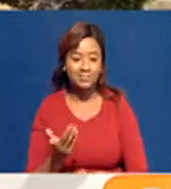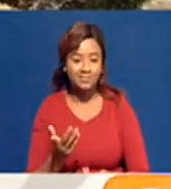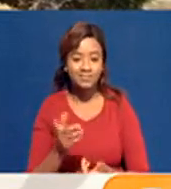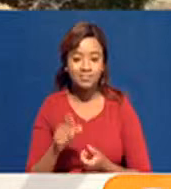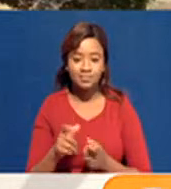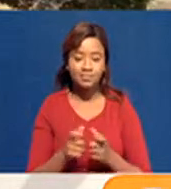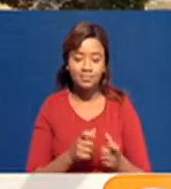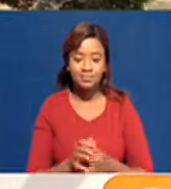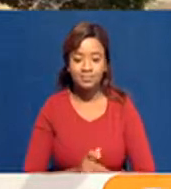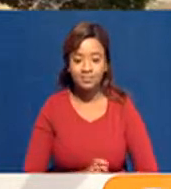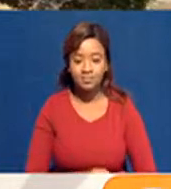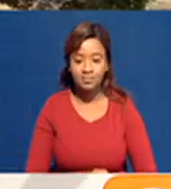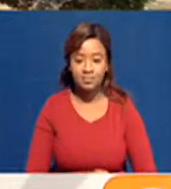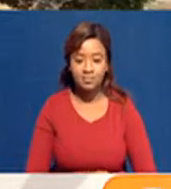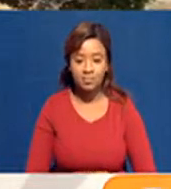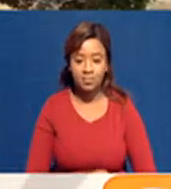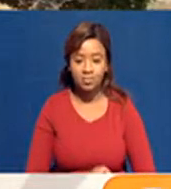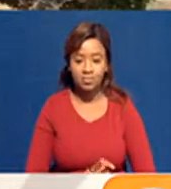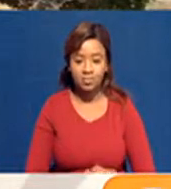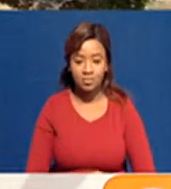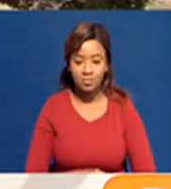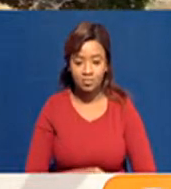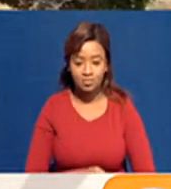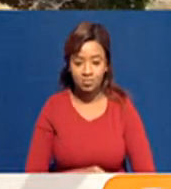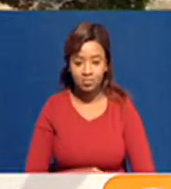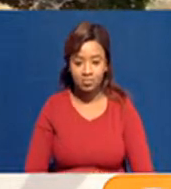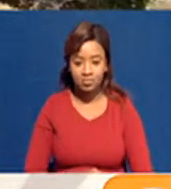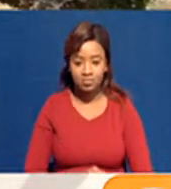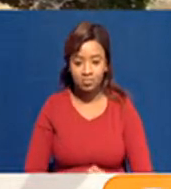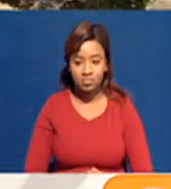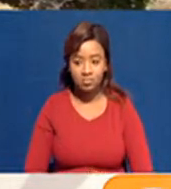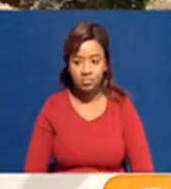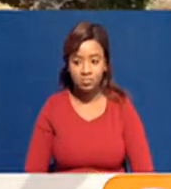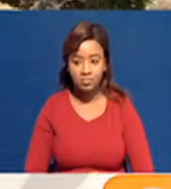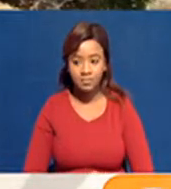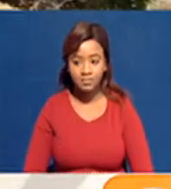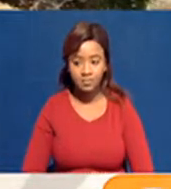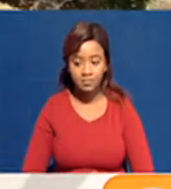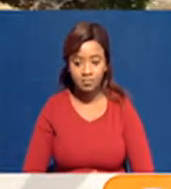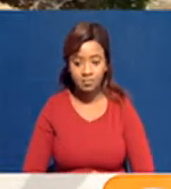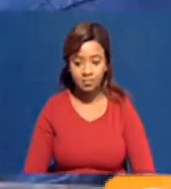na maziwa. Francis Mtulaki, Ringa Citizen, Mombasa.